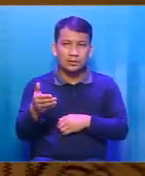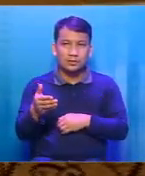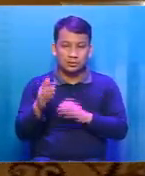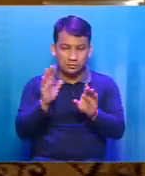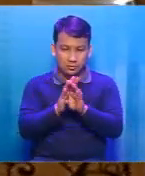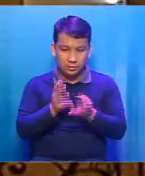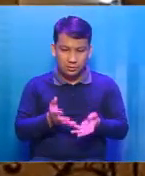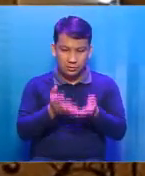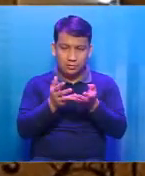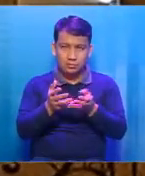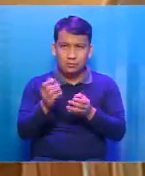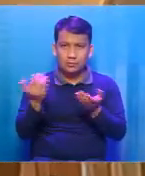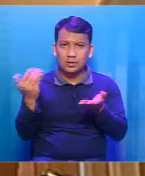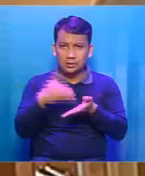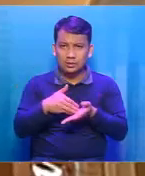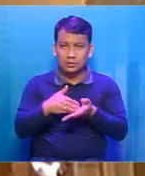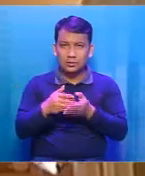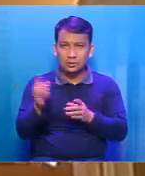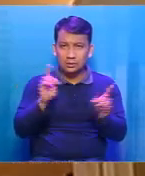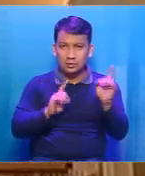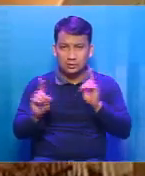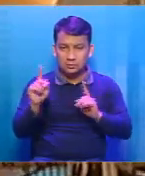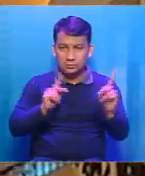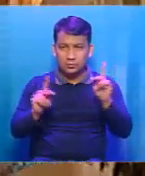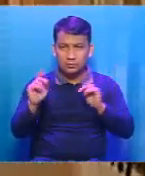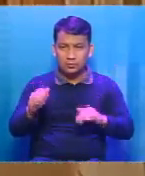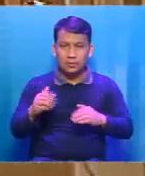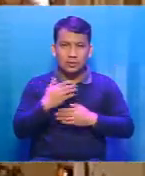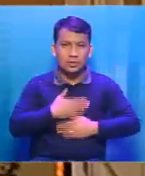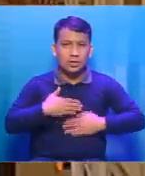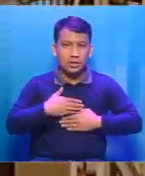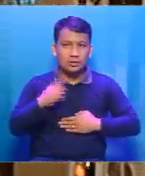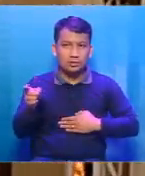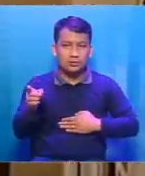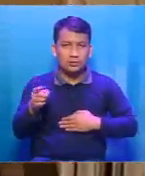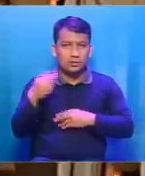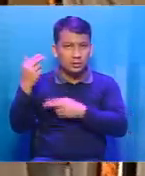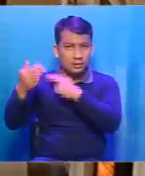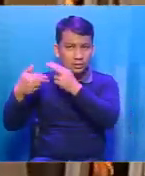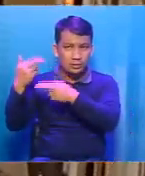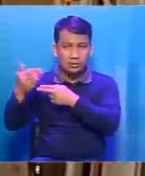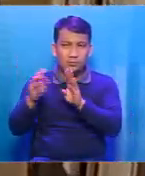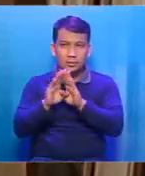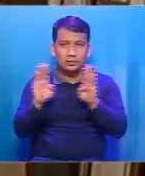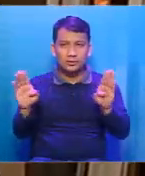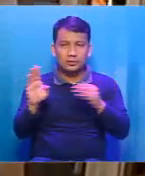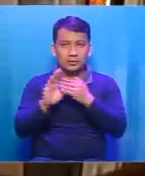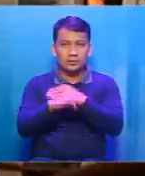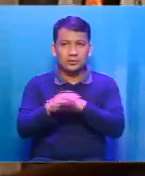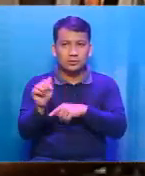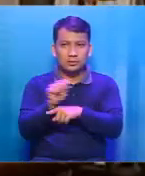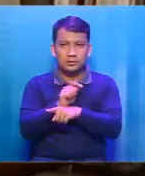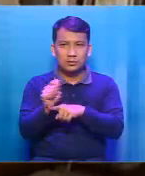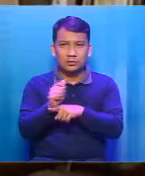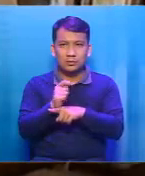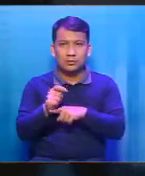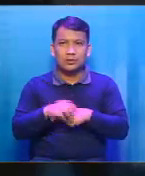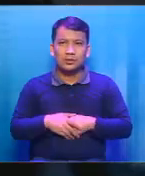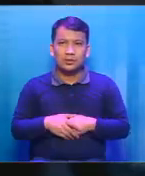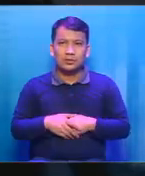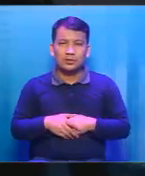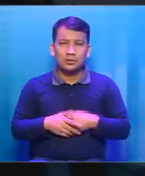mga manonood ang mga muling magtatanghal dito. Ikinatuwa naman ng ilang historian ang muling pagbabalik ng teatro. As